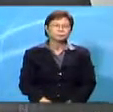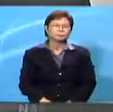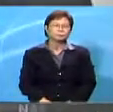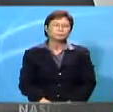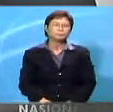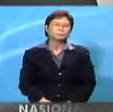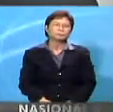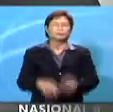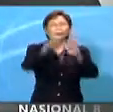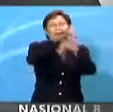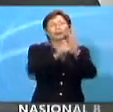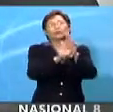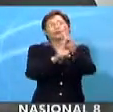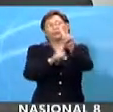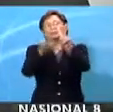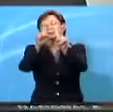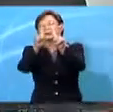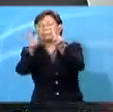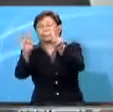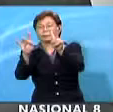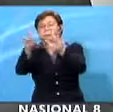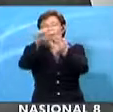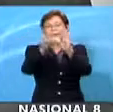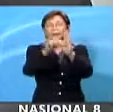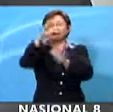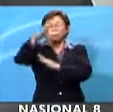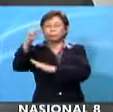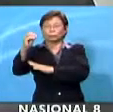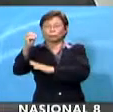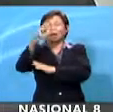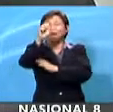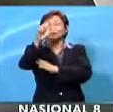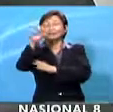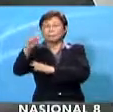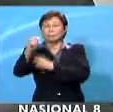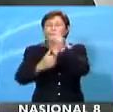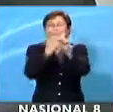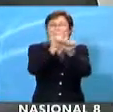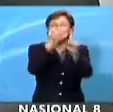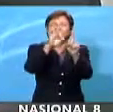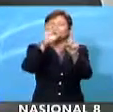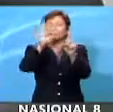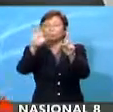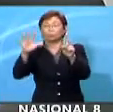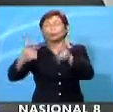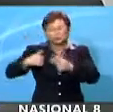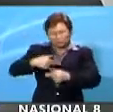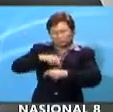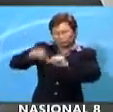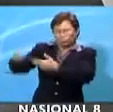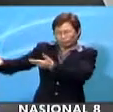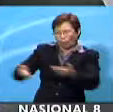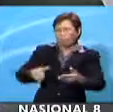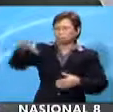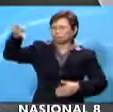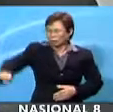Jadi Seksyen 218 Akta Syarikat 1965 membenarkan kita untuk membawa mereka ini